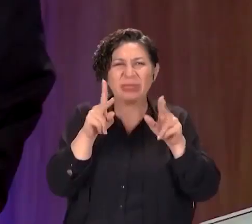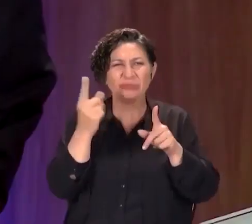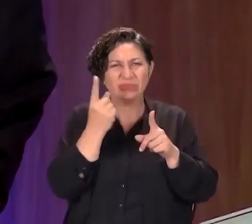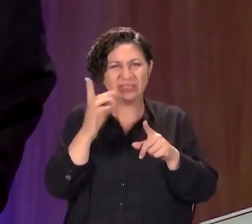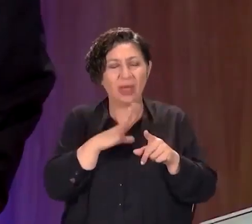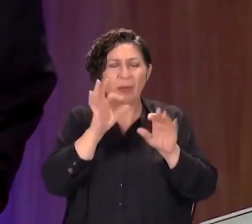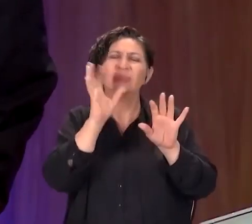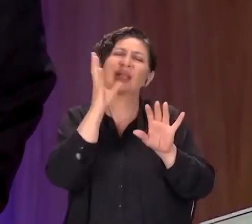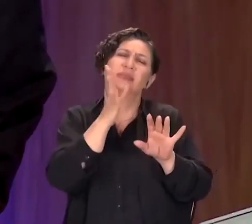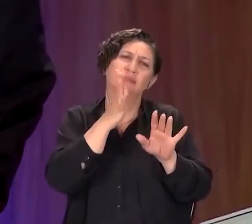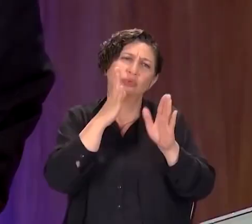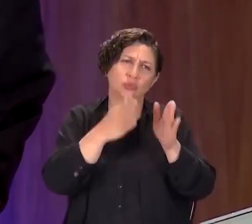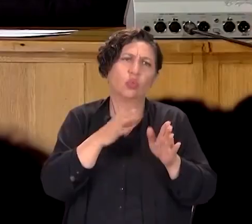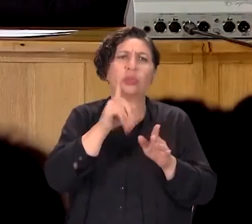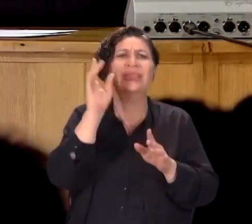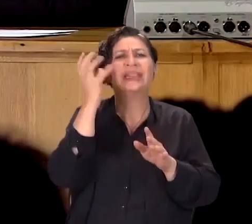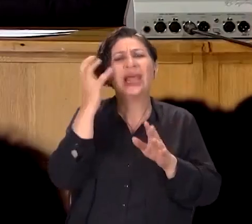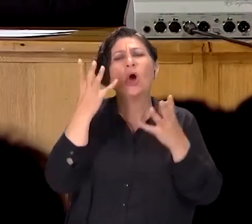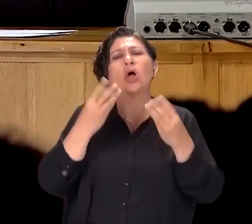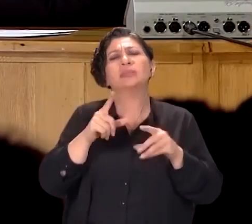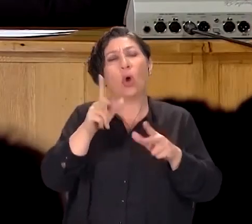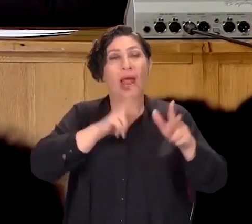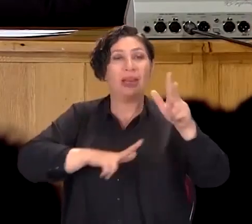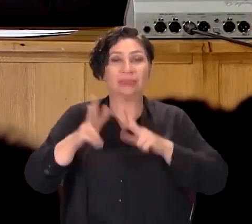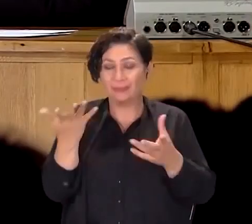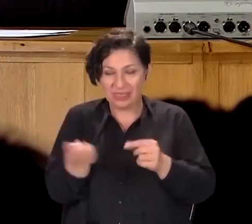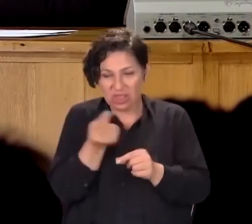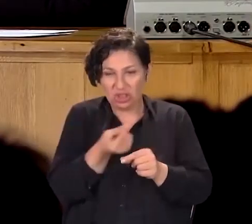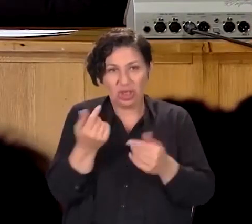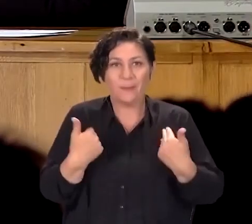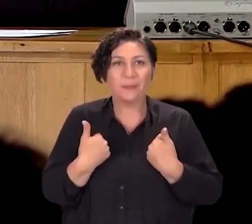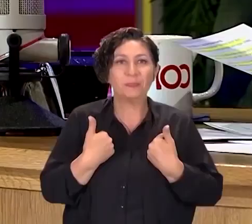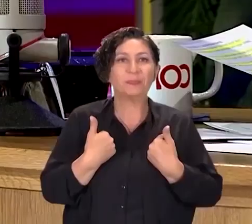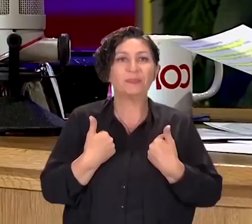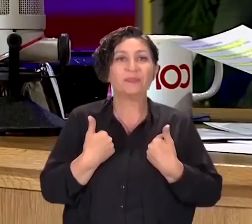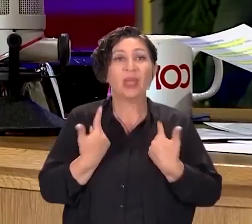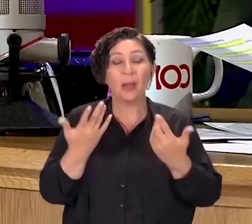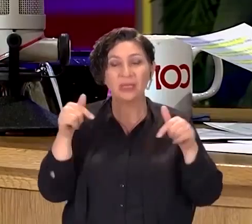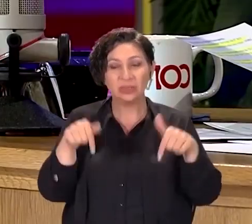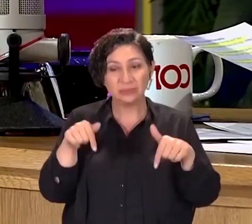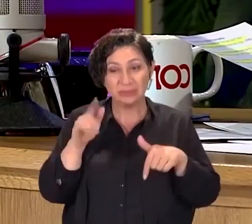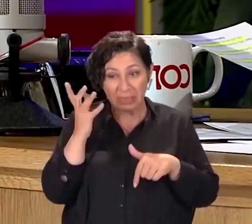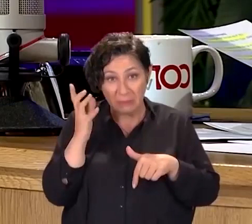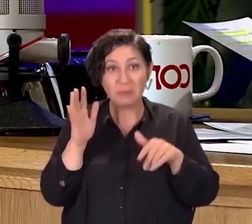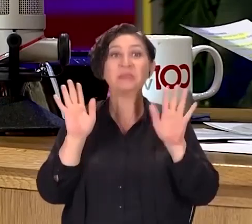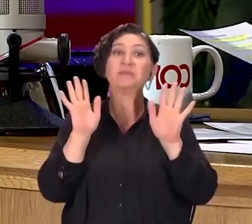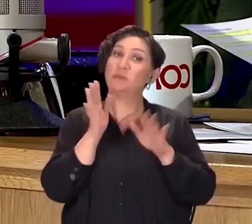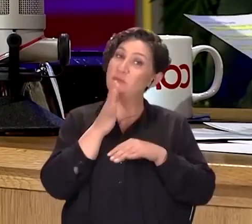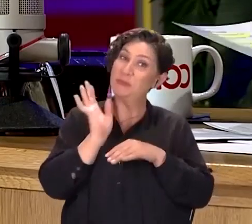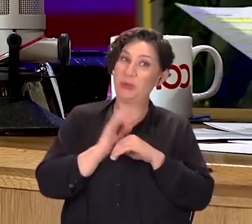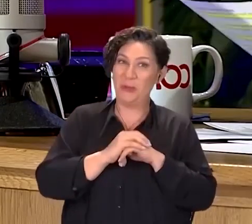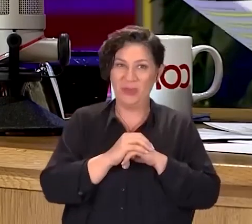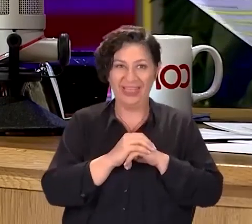Hep delisindir biliyorum. Tabii deli olmasam o elbiseleri nasıl yapacağım? Ama şimdi deli mi?